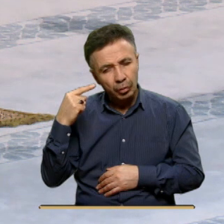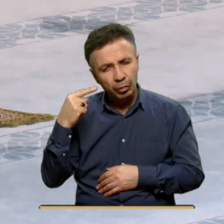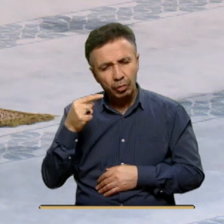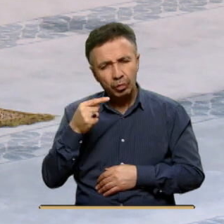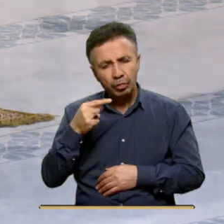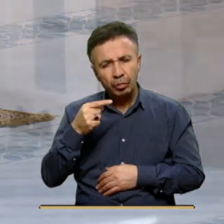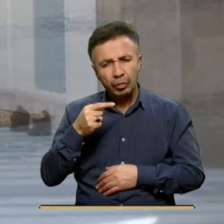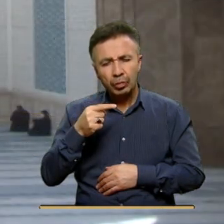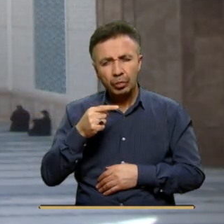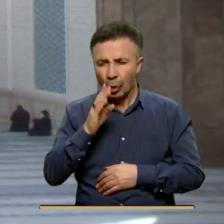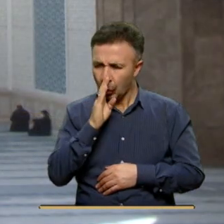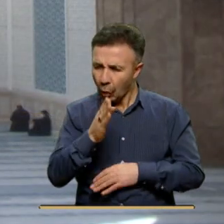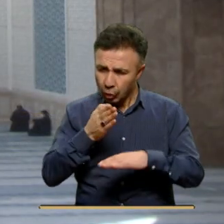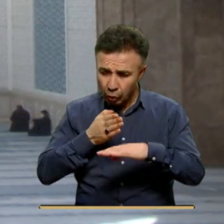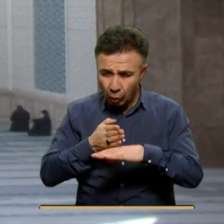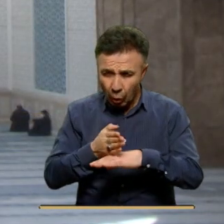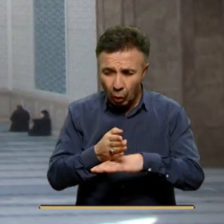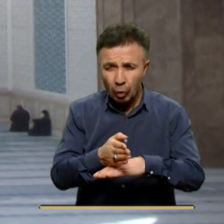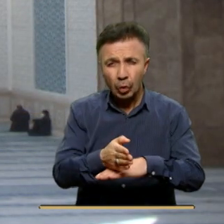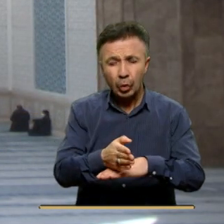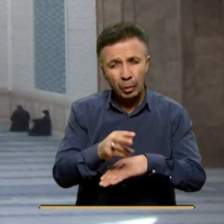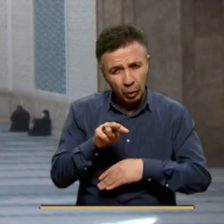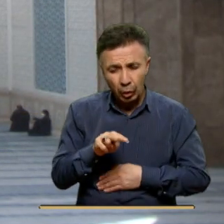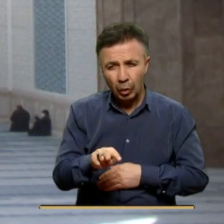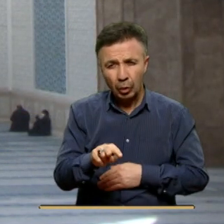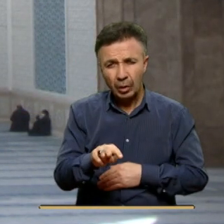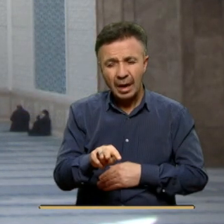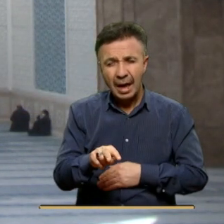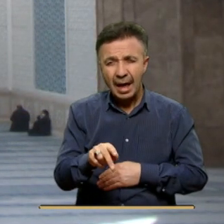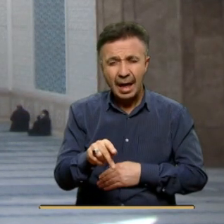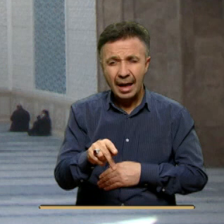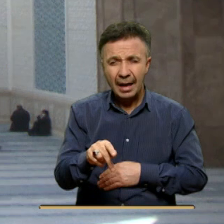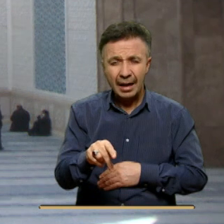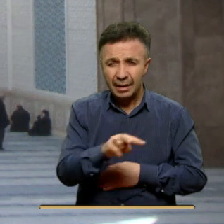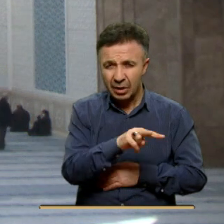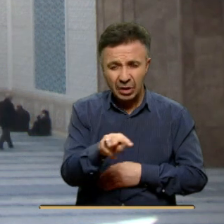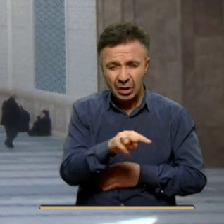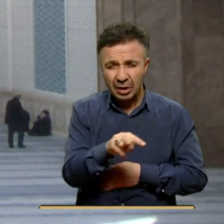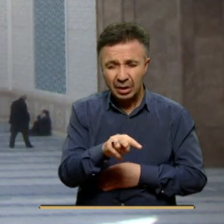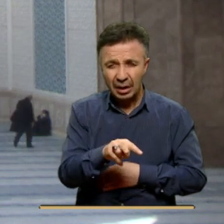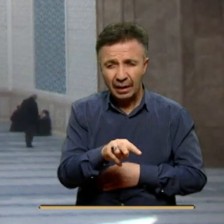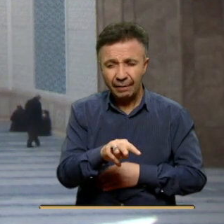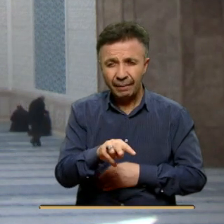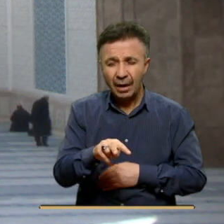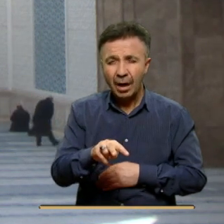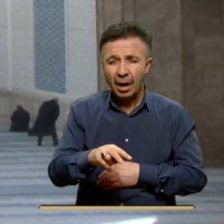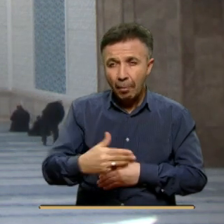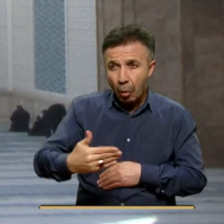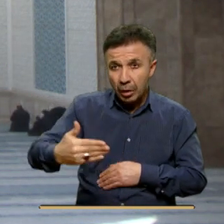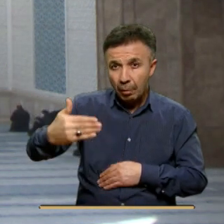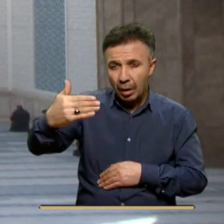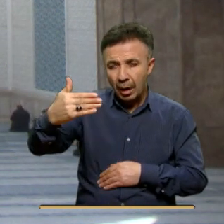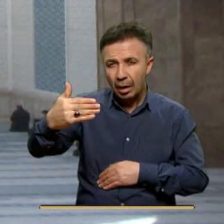dosdoğru bir yol, her iki taraf boydan boya duvar. Her iki duvar